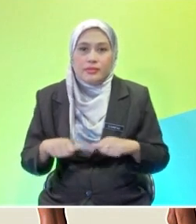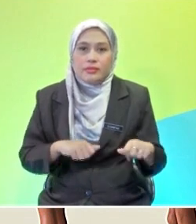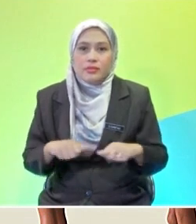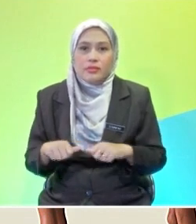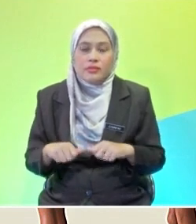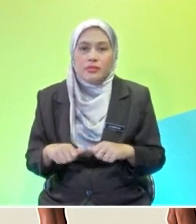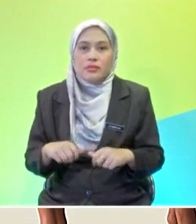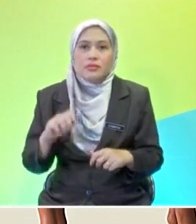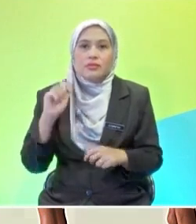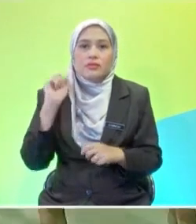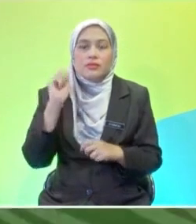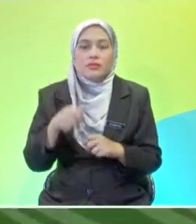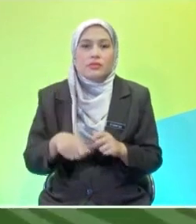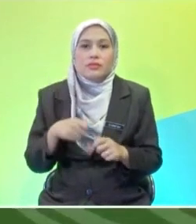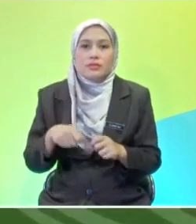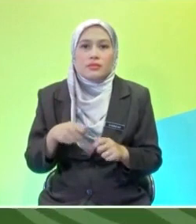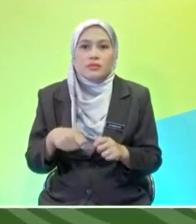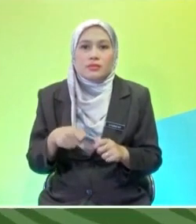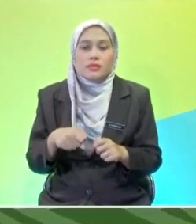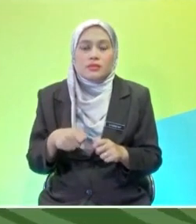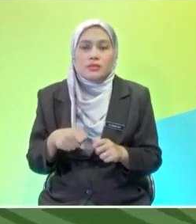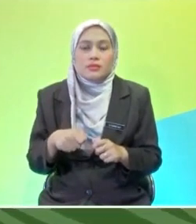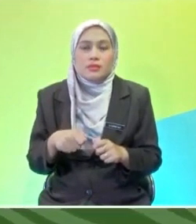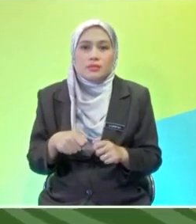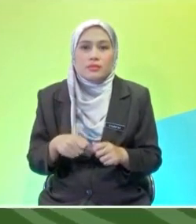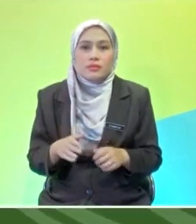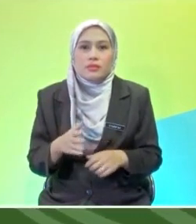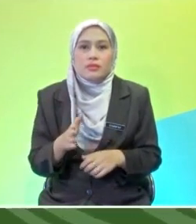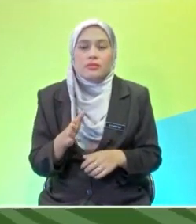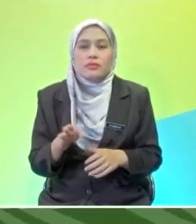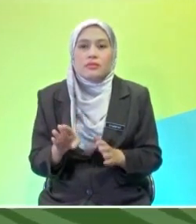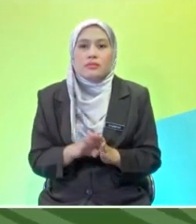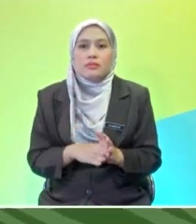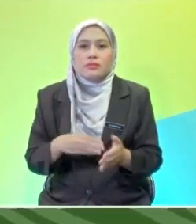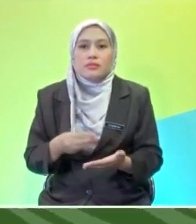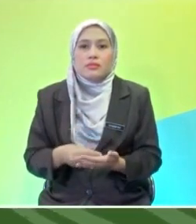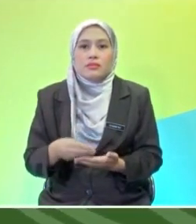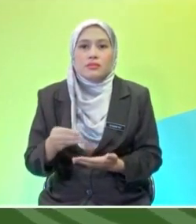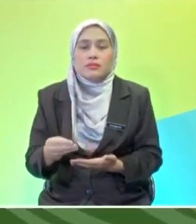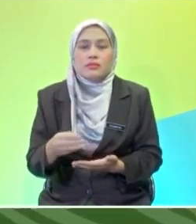Aktiviti memancing ikan tengas berbayar. Aktiviti memancing ikan tengas berbayar. Okey, betul. Jadi,